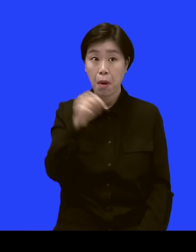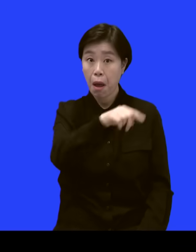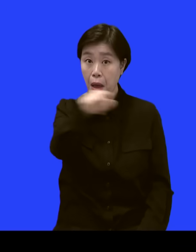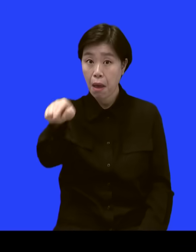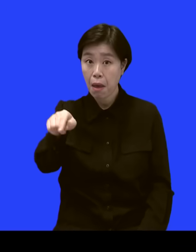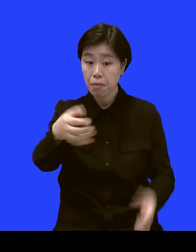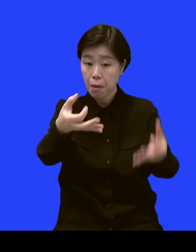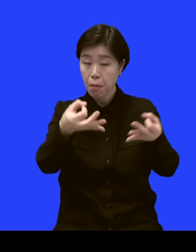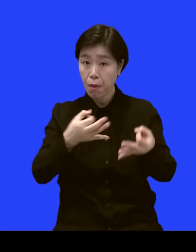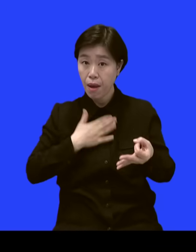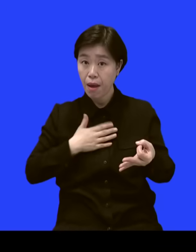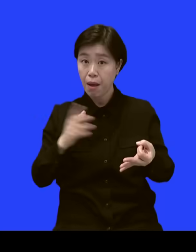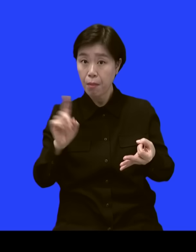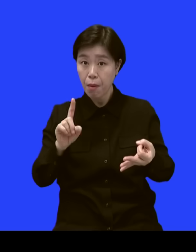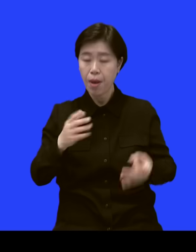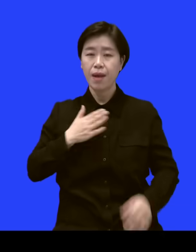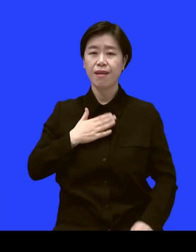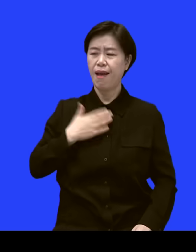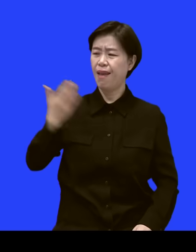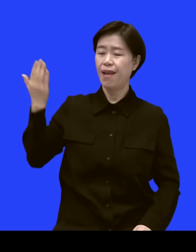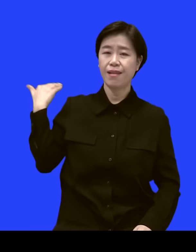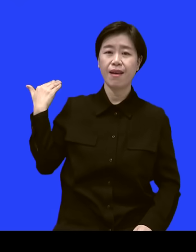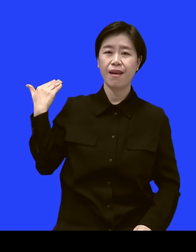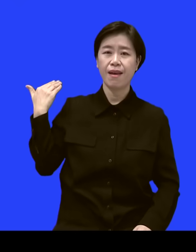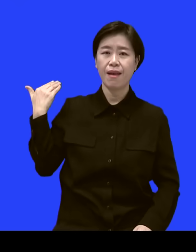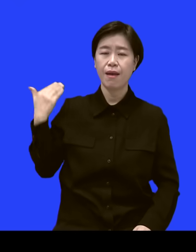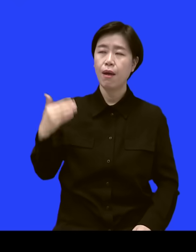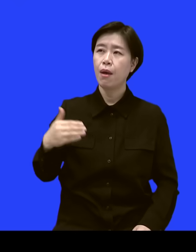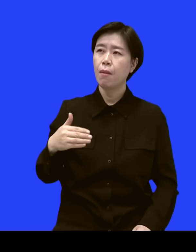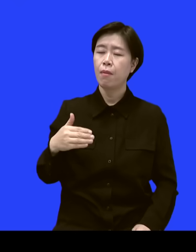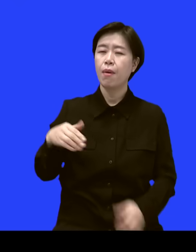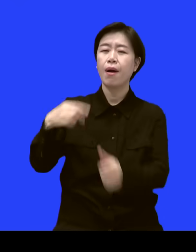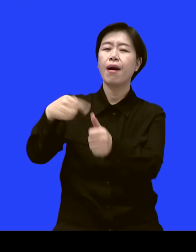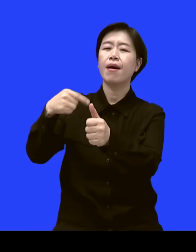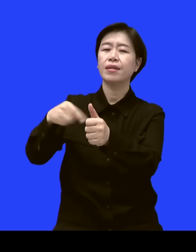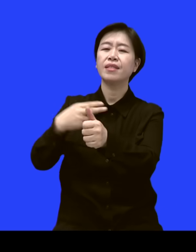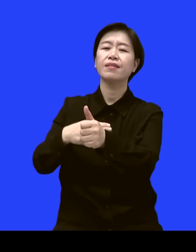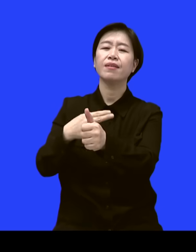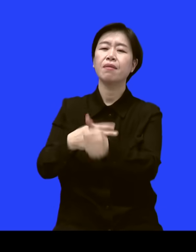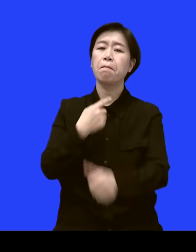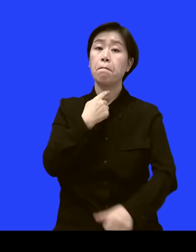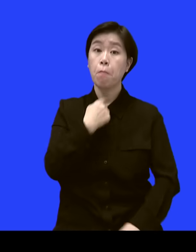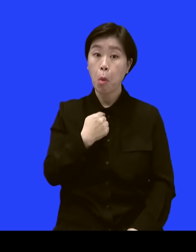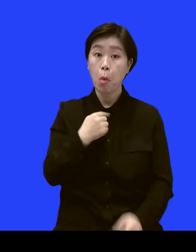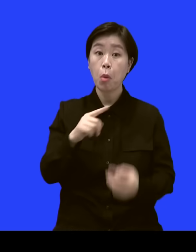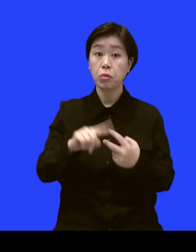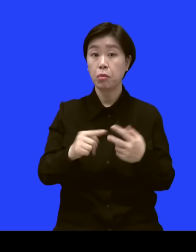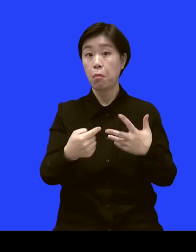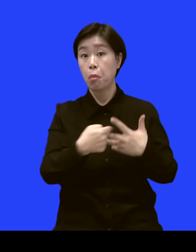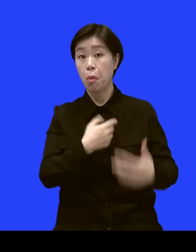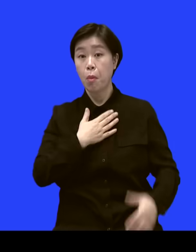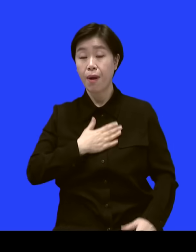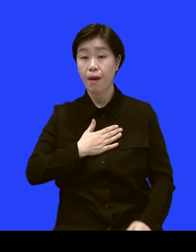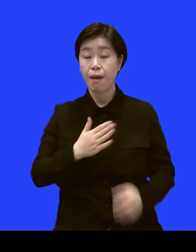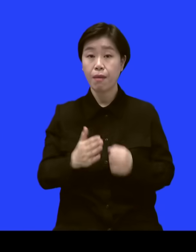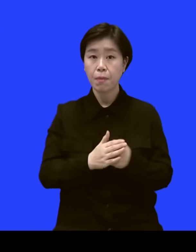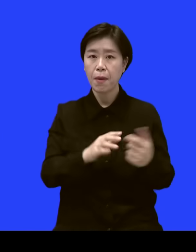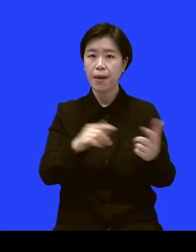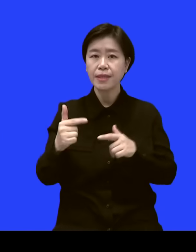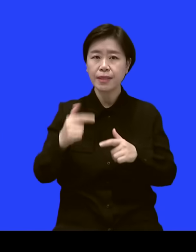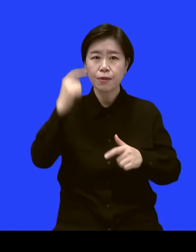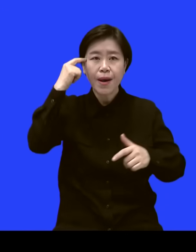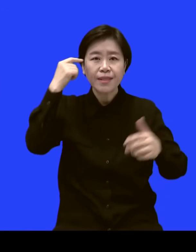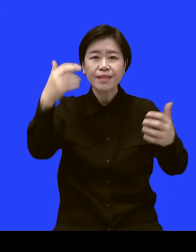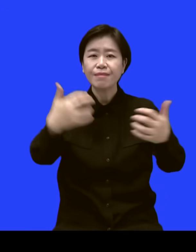조금 인지도 있었던 수학 강사더라 이런 말이 이제 엄마들이 알게 되니까 인기가 너무 엄청 좋아하는 많으셨을 거죠. 것 그렇죠. 예.